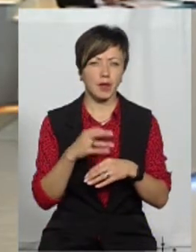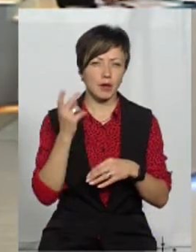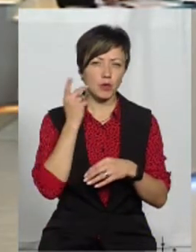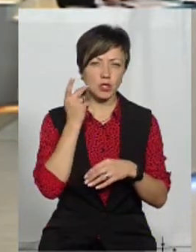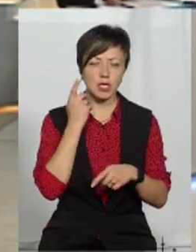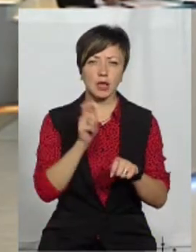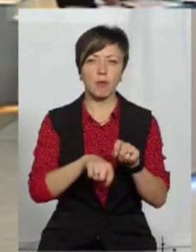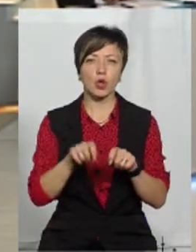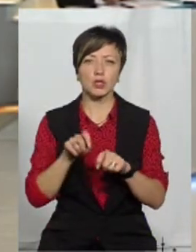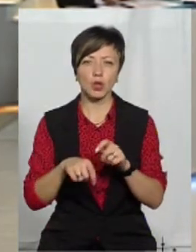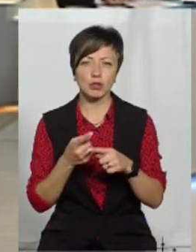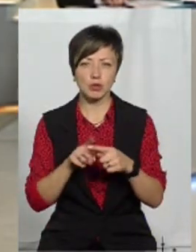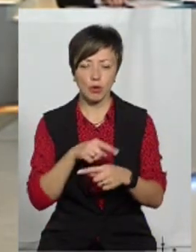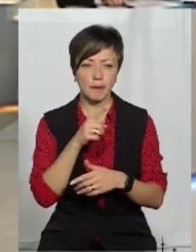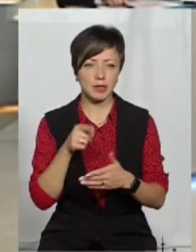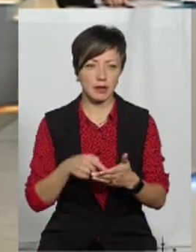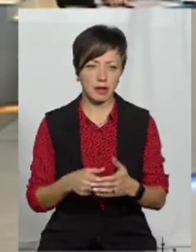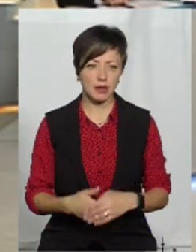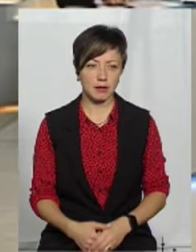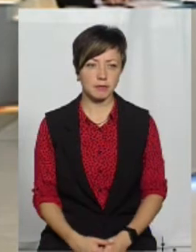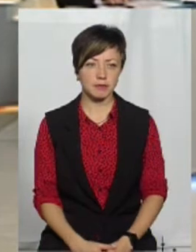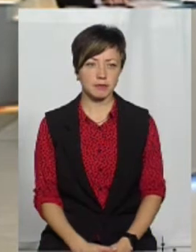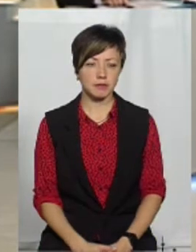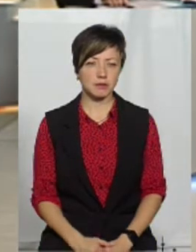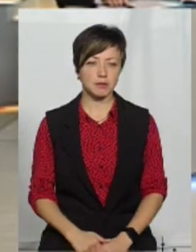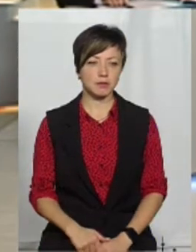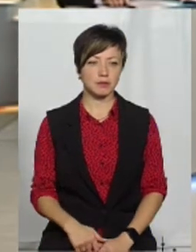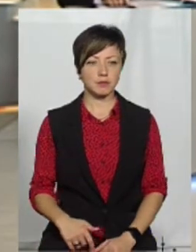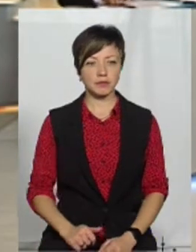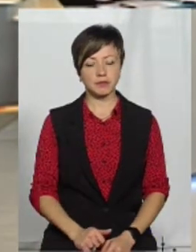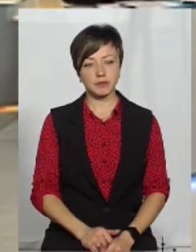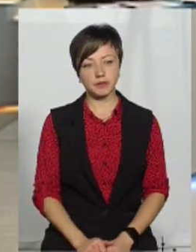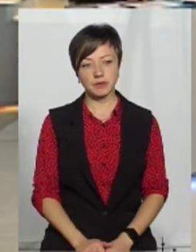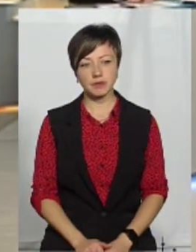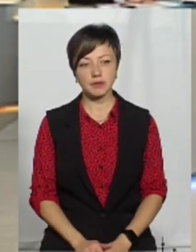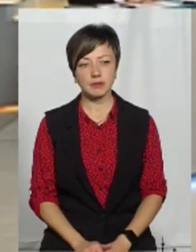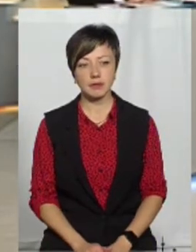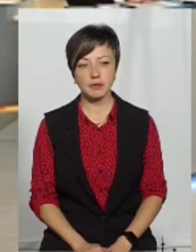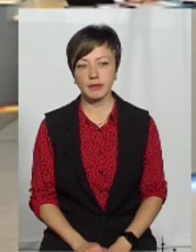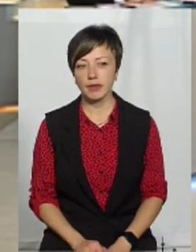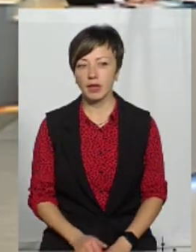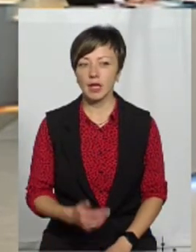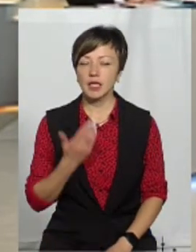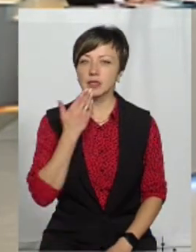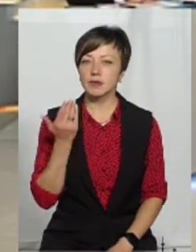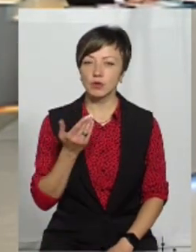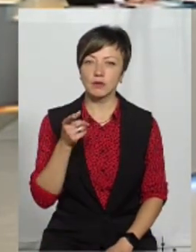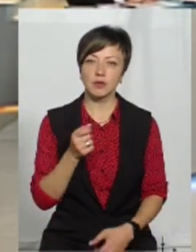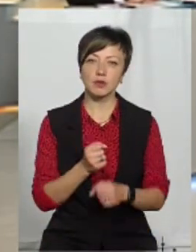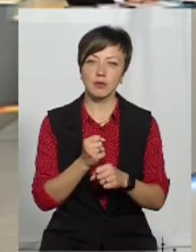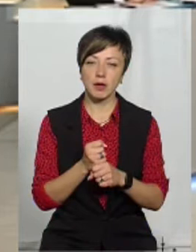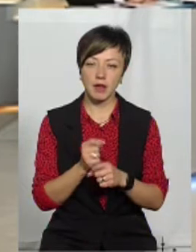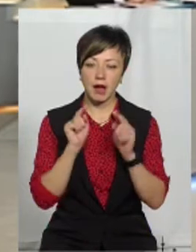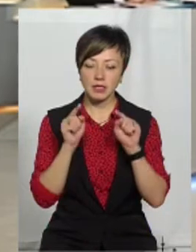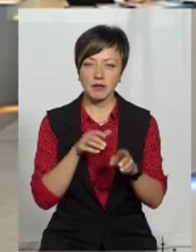питання, будемо з часом, дійсно, вирішити до кінця це питання. Дякую. Пане Вікторе, звітую чи ви зробили акцент на